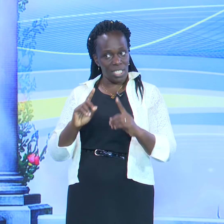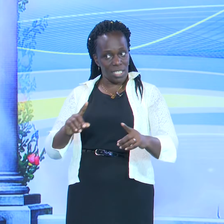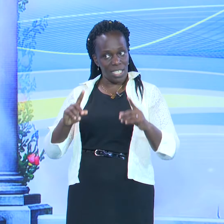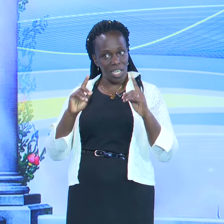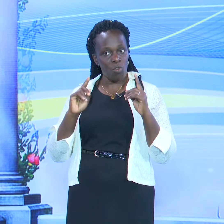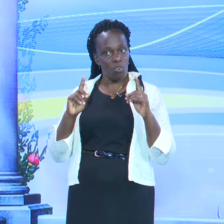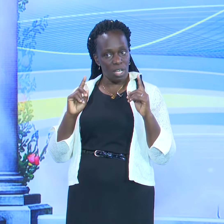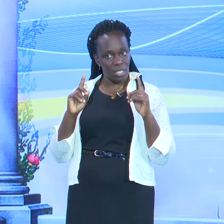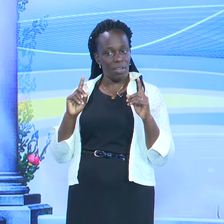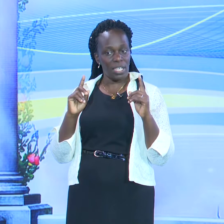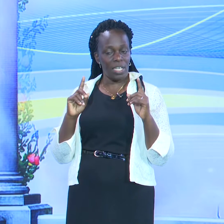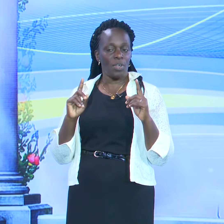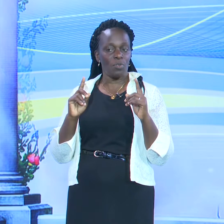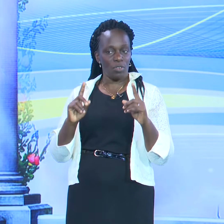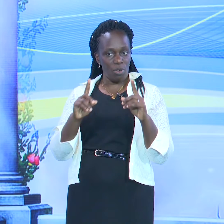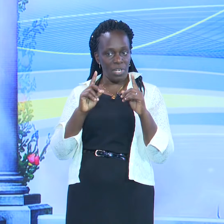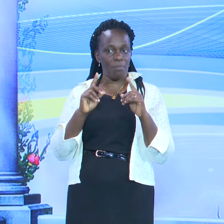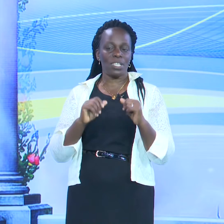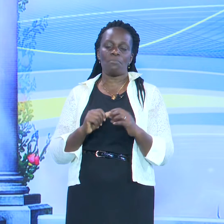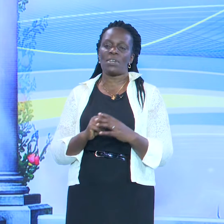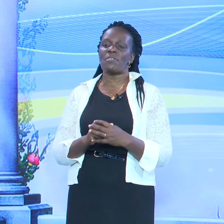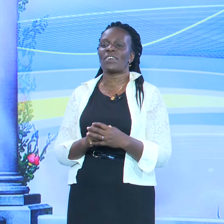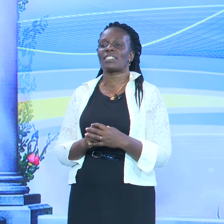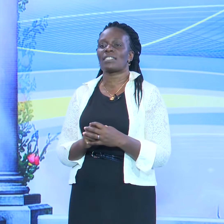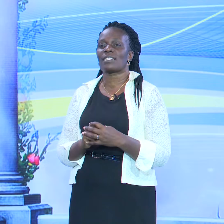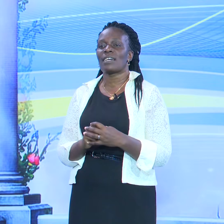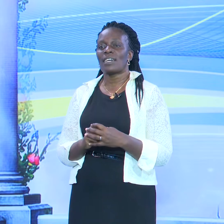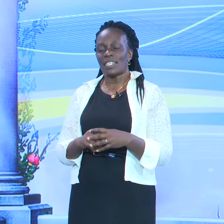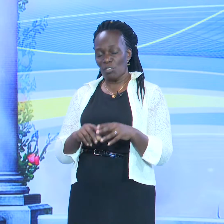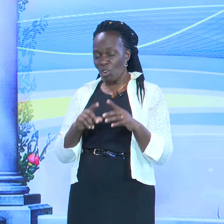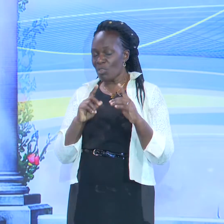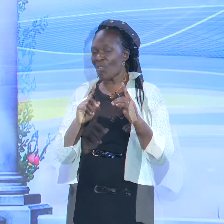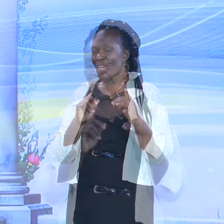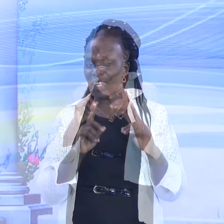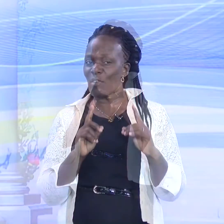hata wewe zingine, hata wengine wenu unajua mna some Bible verses.